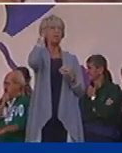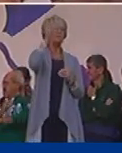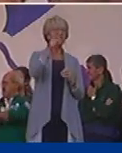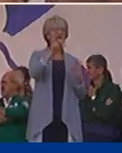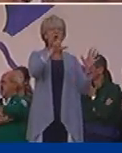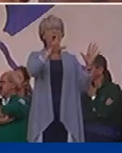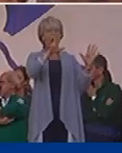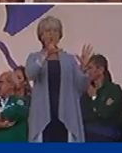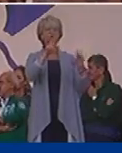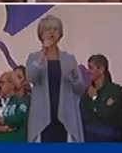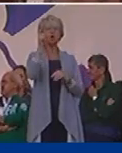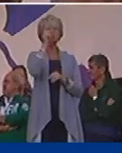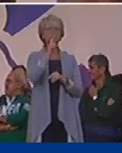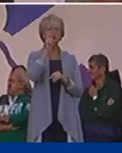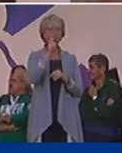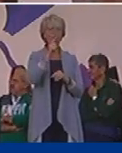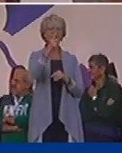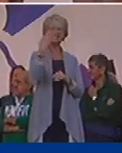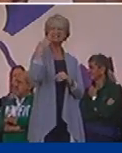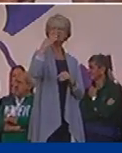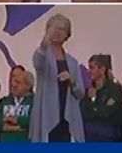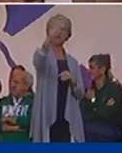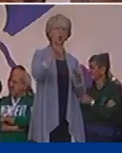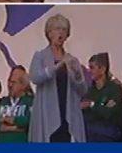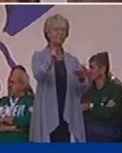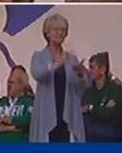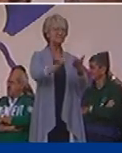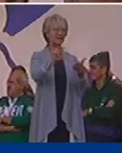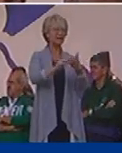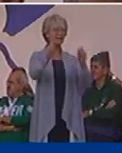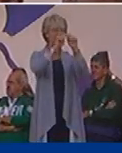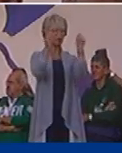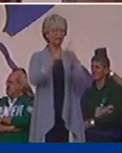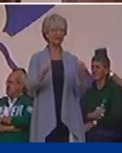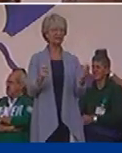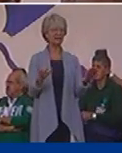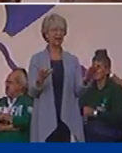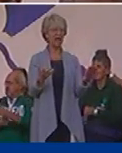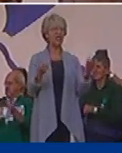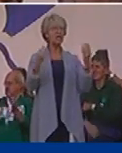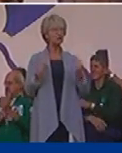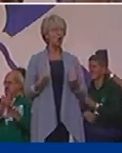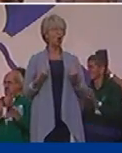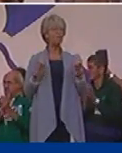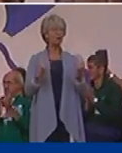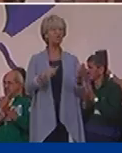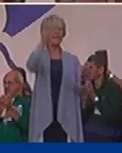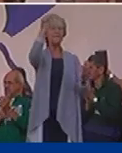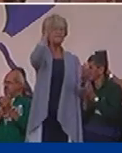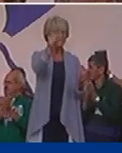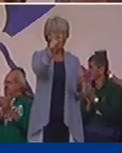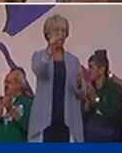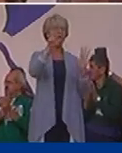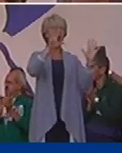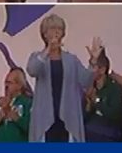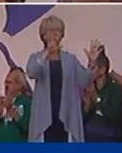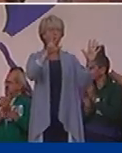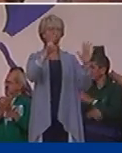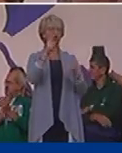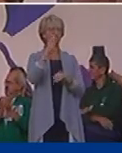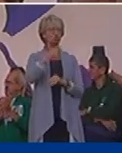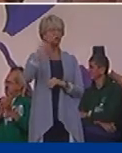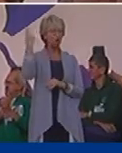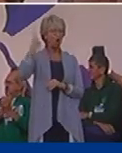giorni mi avete scelto come segretario federale. Li ho contati tutti 100 giorni